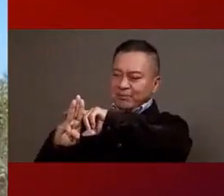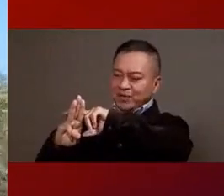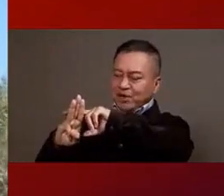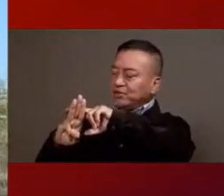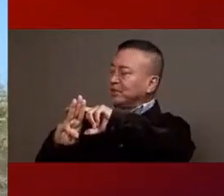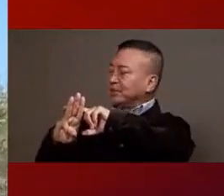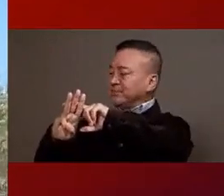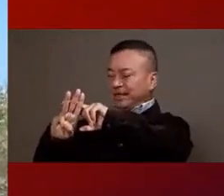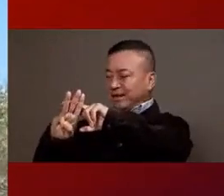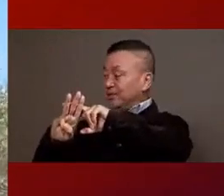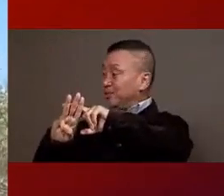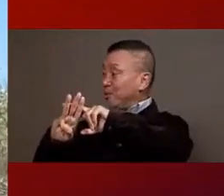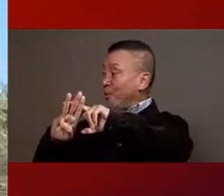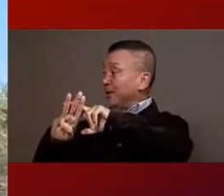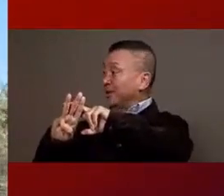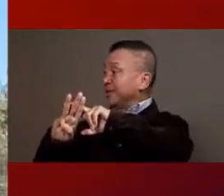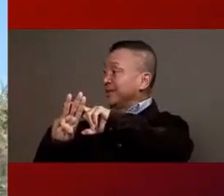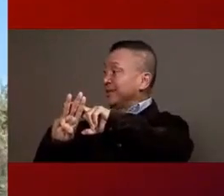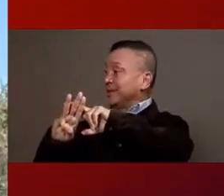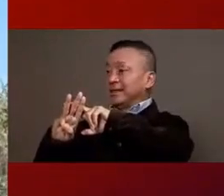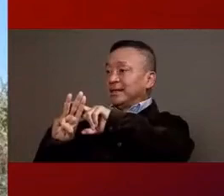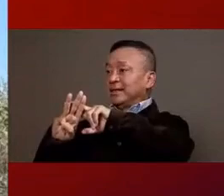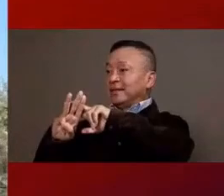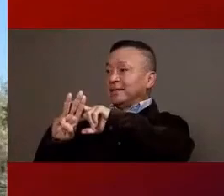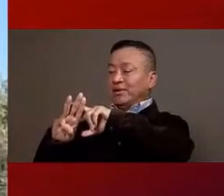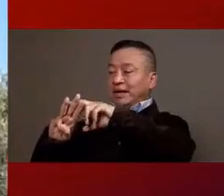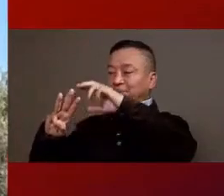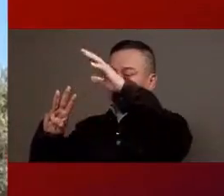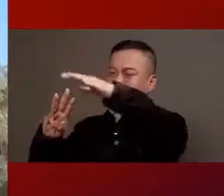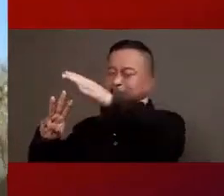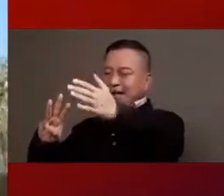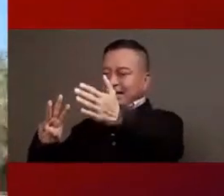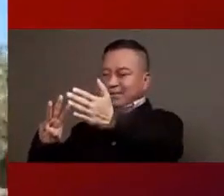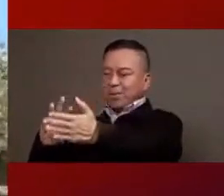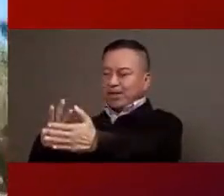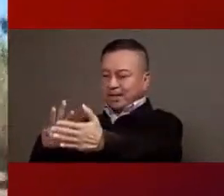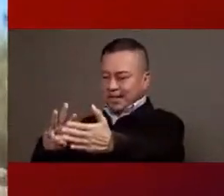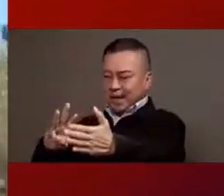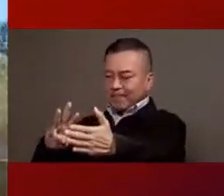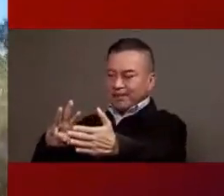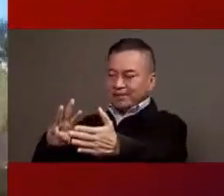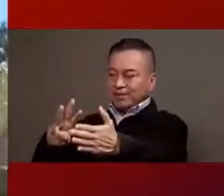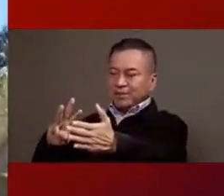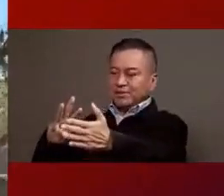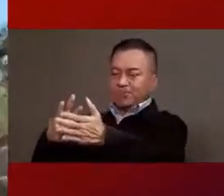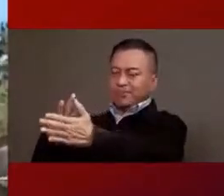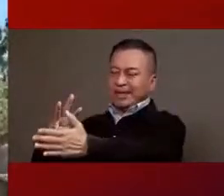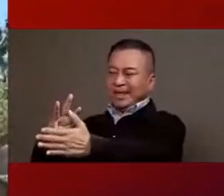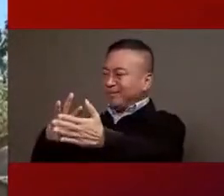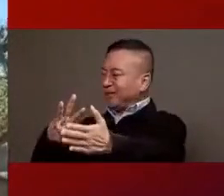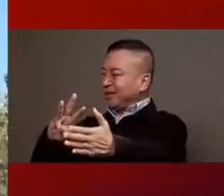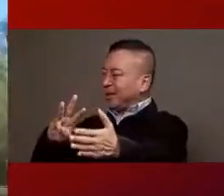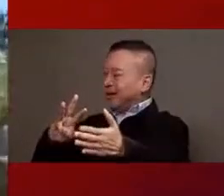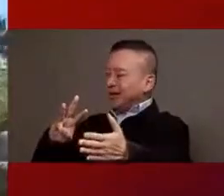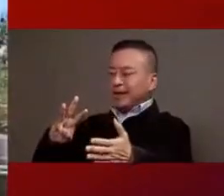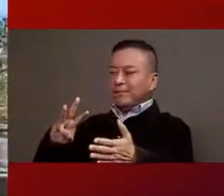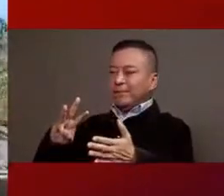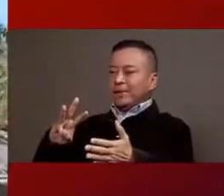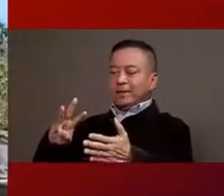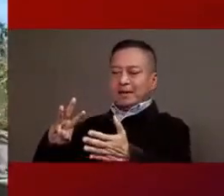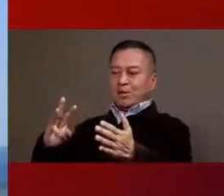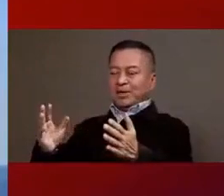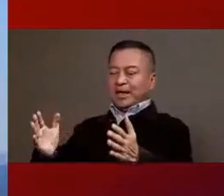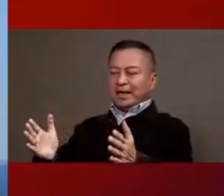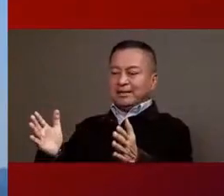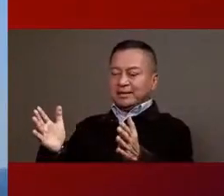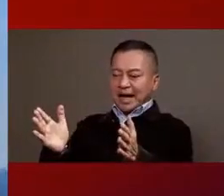เป็นเกมเชนเจอร์มันก็คือโดรนก็เริ่มใช้มาเรื่อยๆผมก็ติดตามจากโซเชียลมีเดียมาตลอดนะครับ